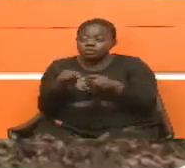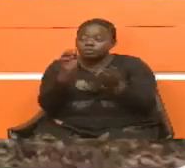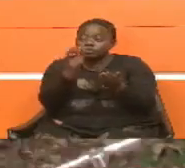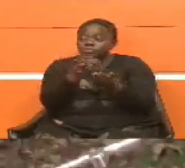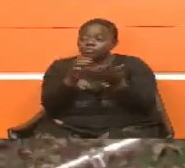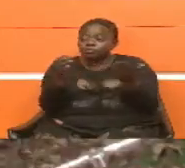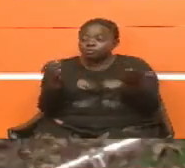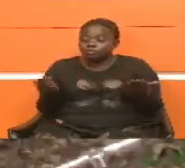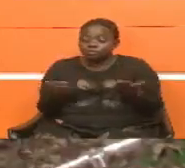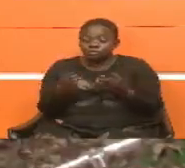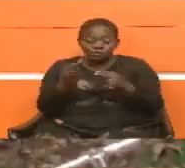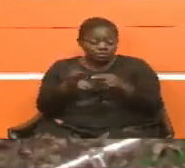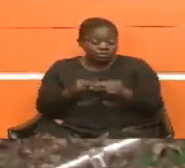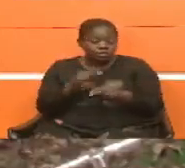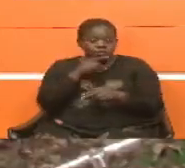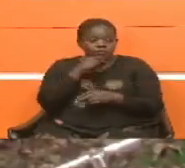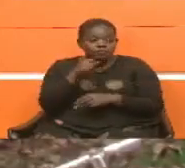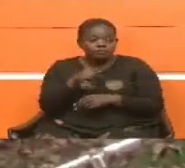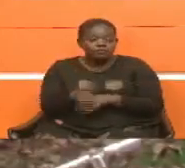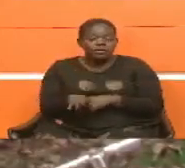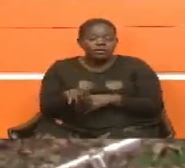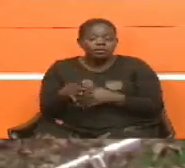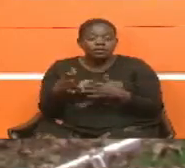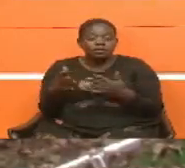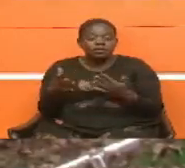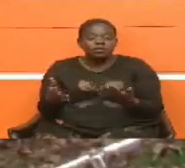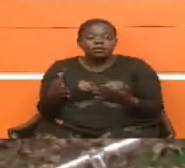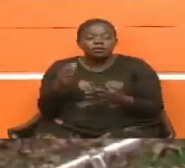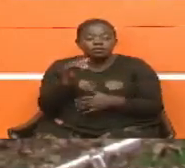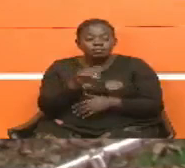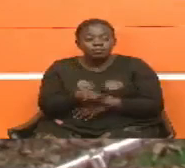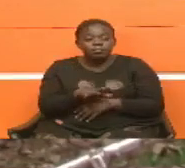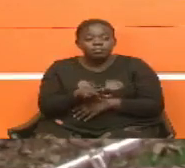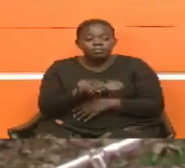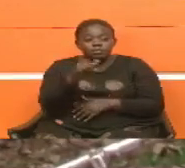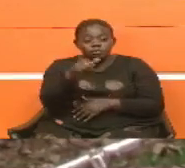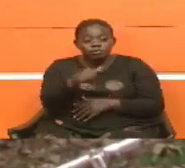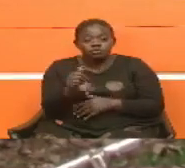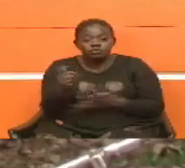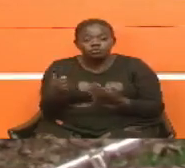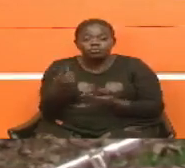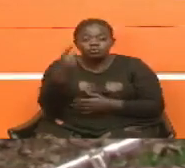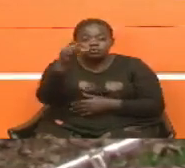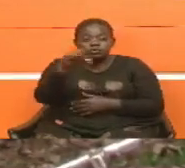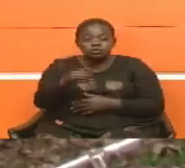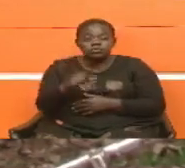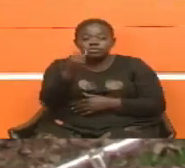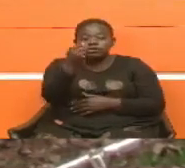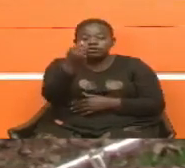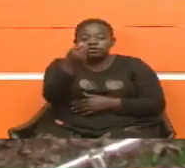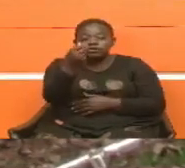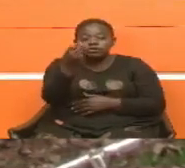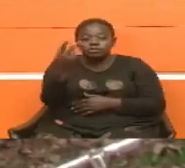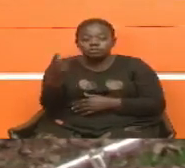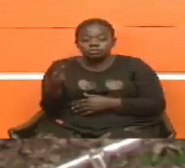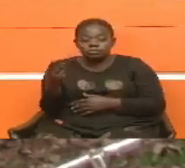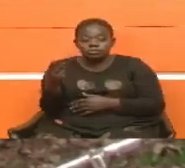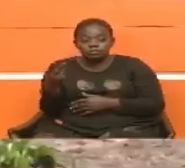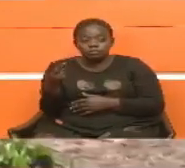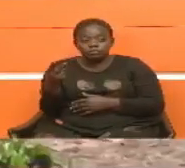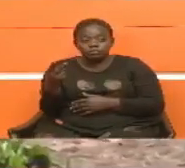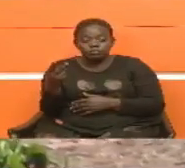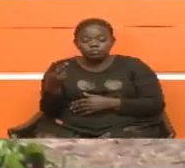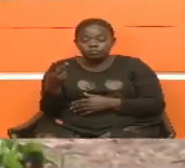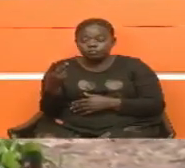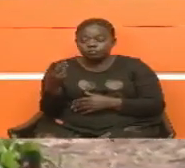we twatuulanga. Taata w'oyo akaayanira ettaka agamba nti liri ye yajja mu 2024 nkuba ye yamujjayo teyasenka okulya